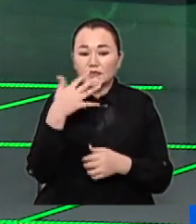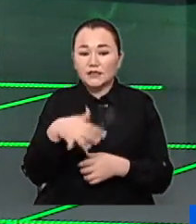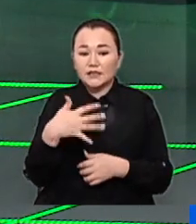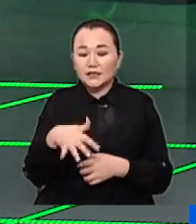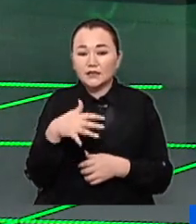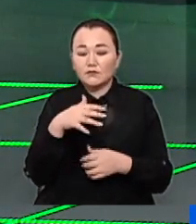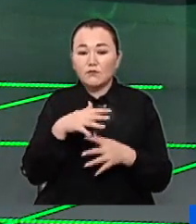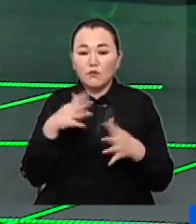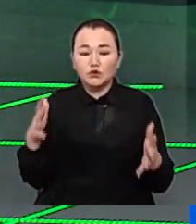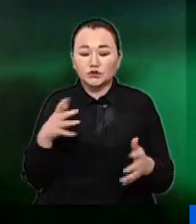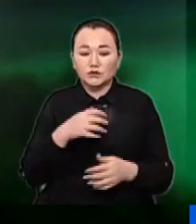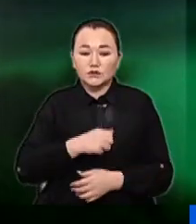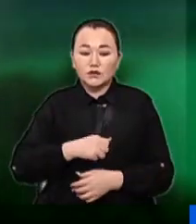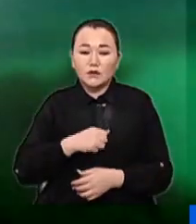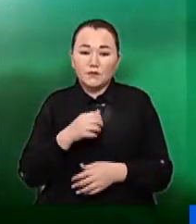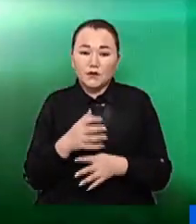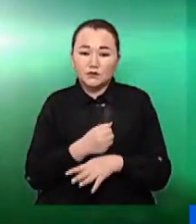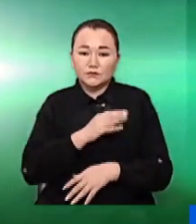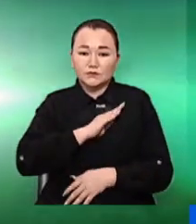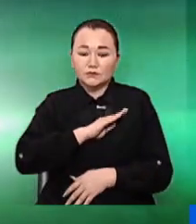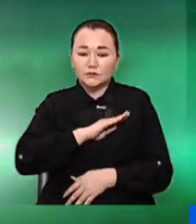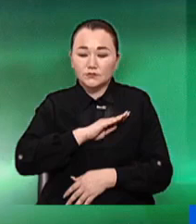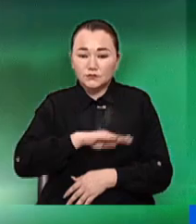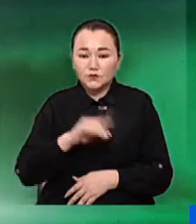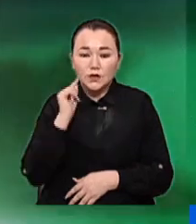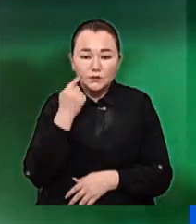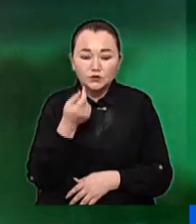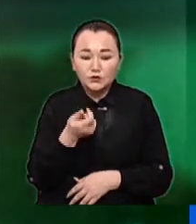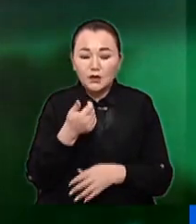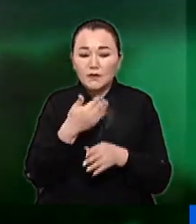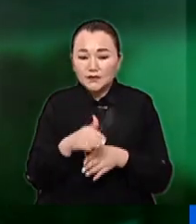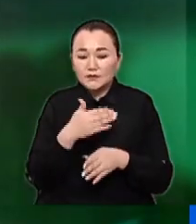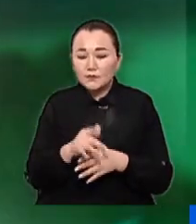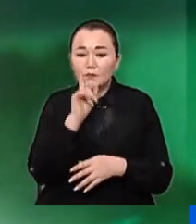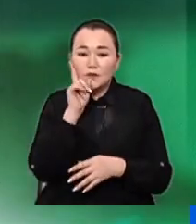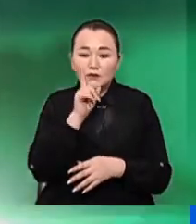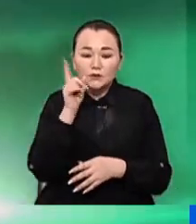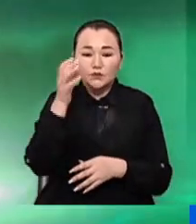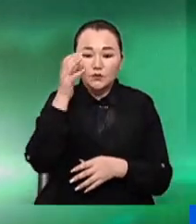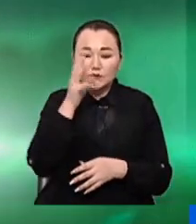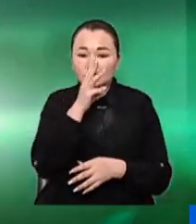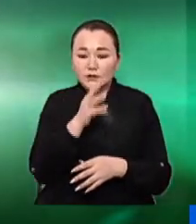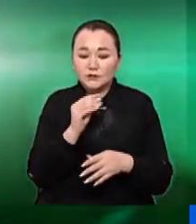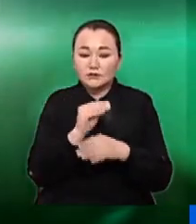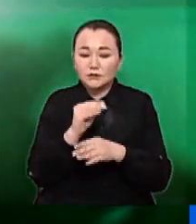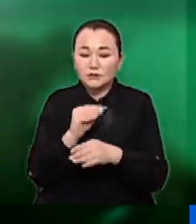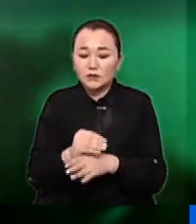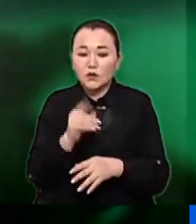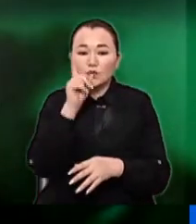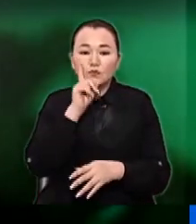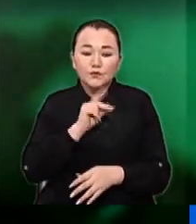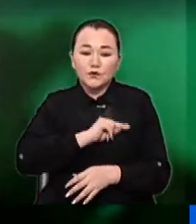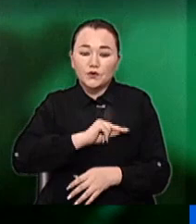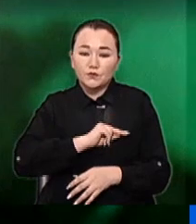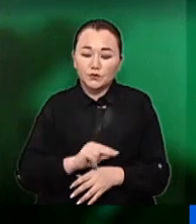жатқанына қынжылатынын айтты. Сол себепті елімізде кезең-кезеңмен жас ғалымдардың айлығы көтеріліп, жақсы жайлы